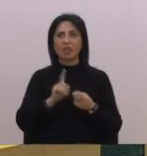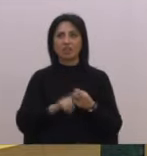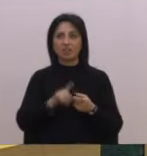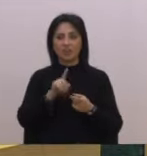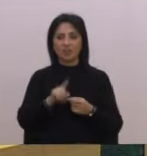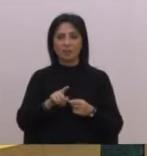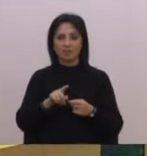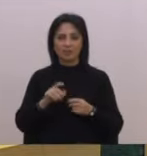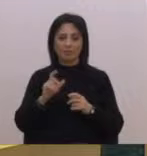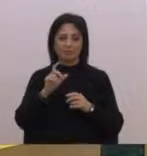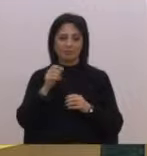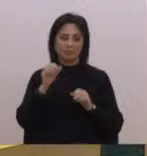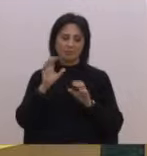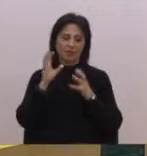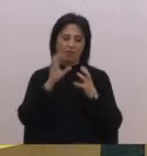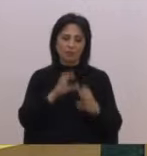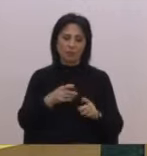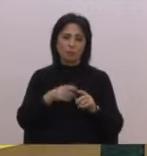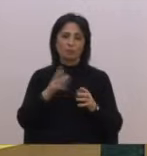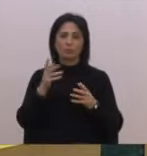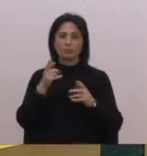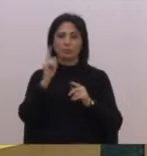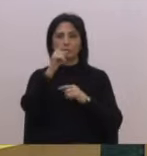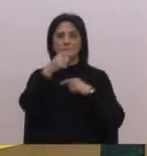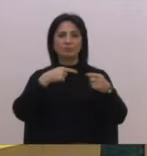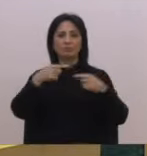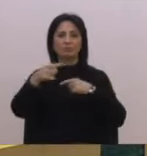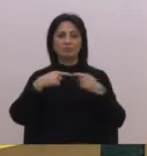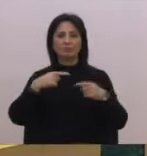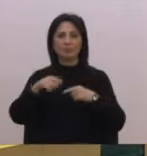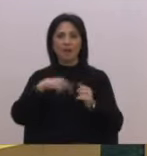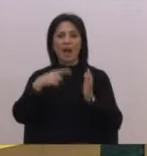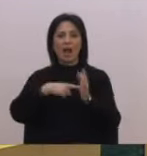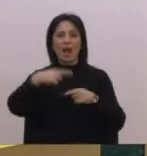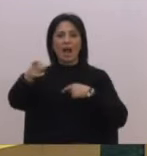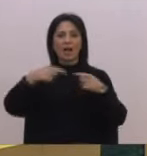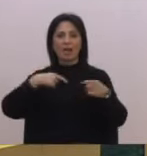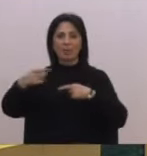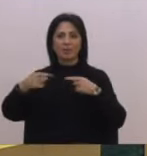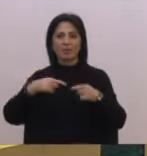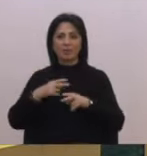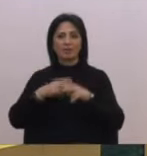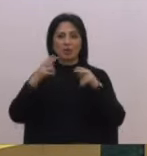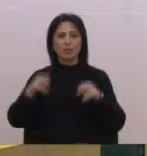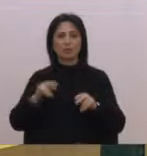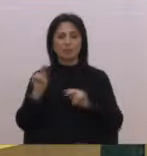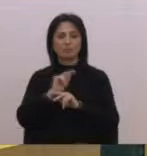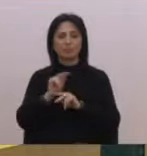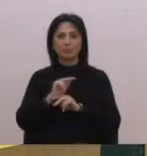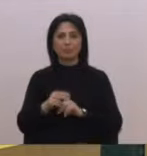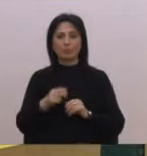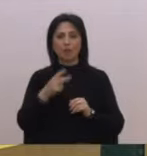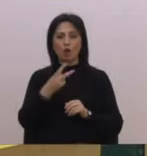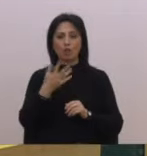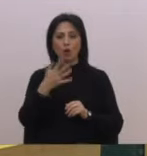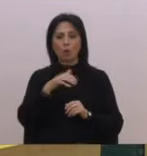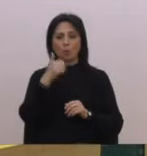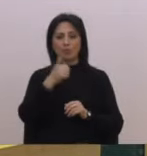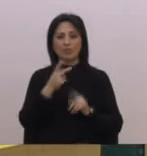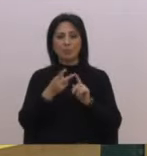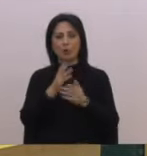სამგზავრო გადაყვანებს, საქალაქთაშორისო სამგზავრო გადაყვანებს ჩართული გადამზიდველების განფირთვიანება გათვალისწინებულია 25 წლის მეორე